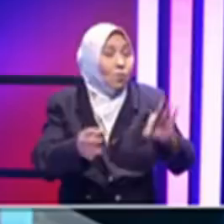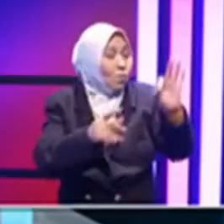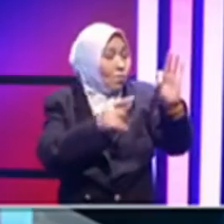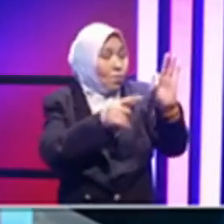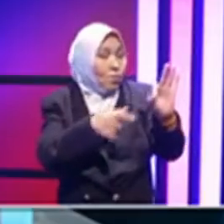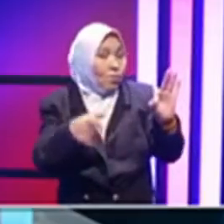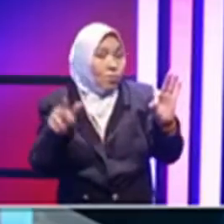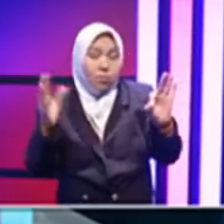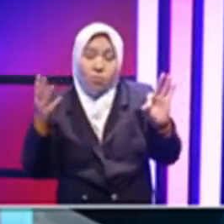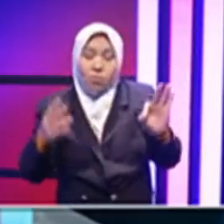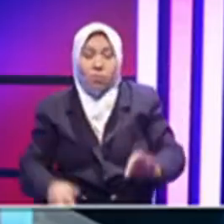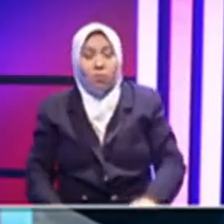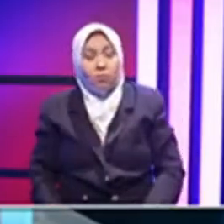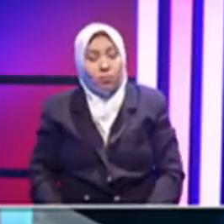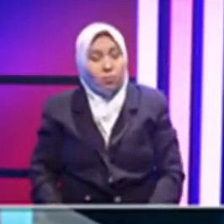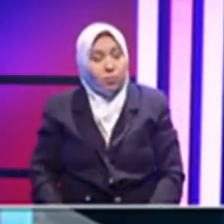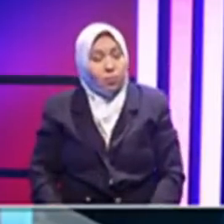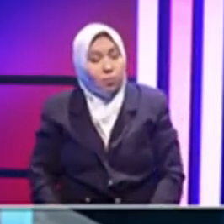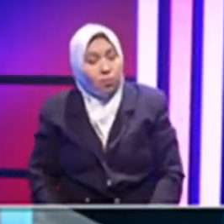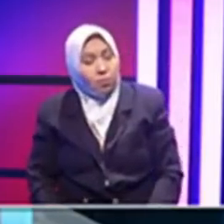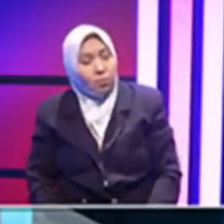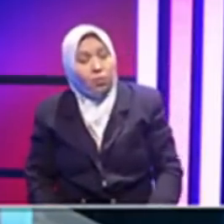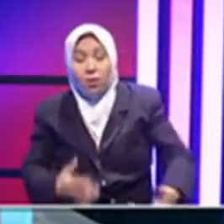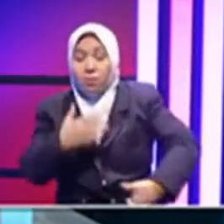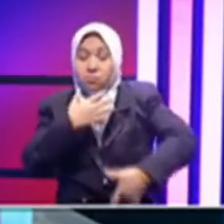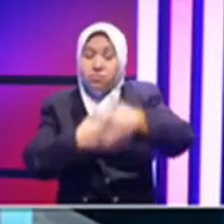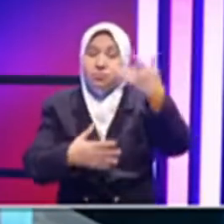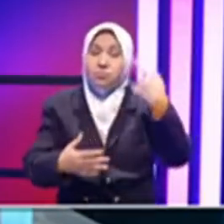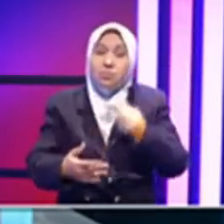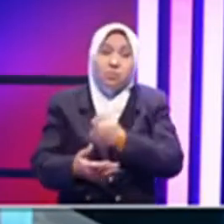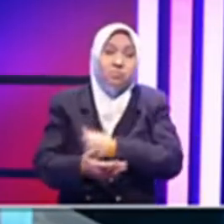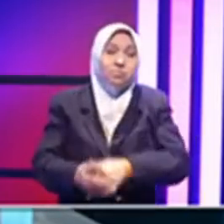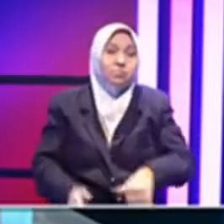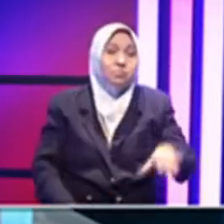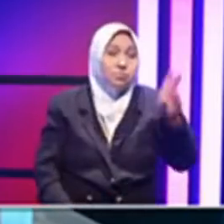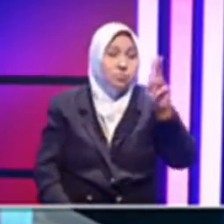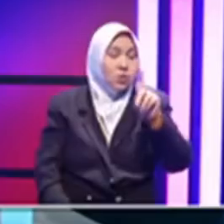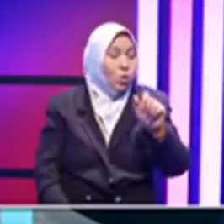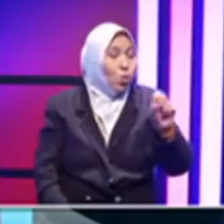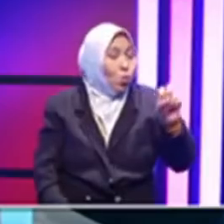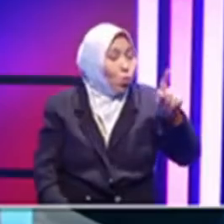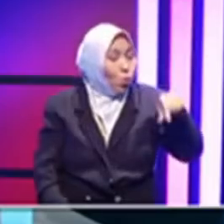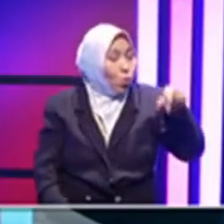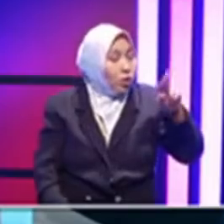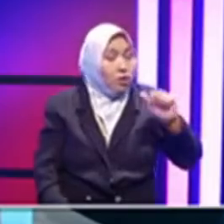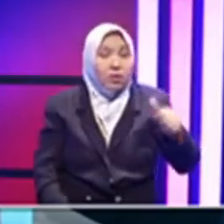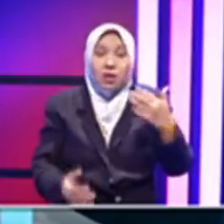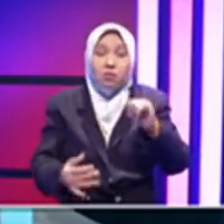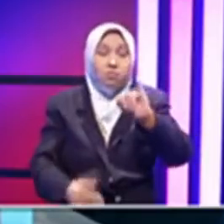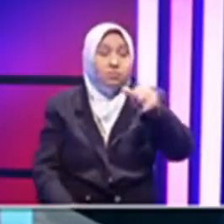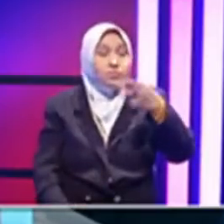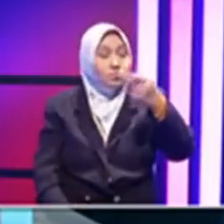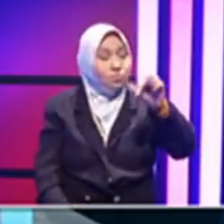hingga ayat 15. Awal tadi kita baca dengan Bayati Kurdi, ini kita baca dengan Jaharkah pula lah.